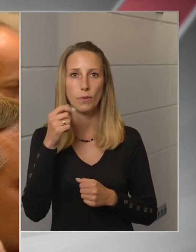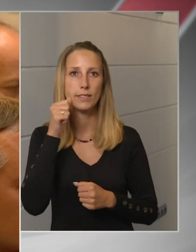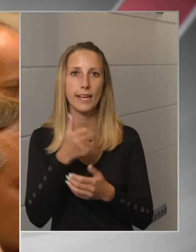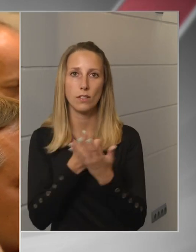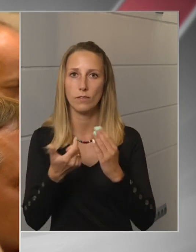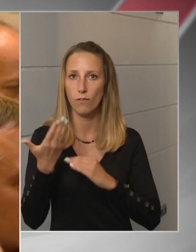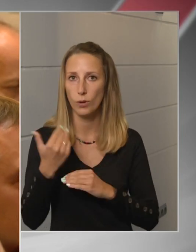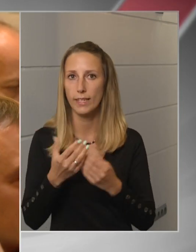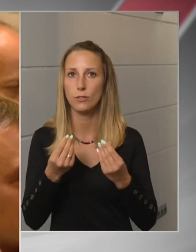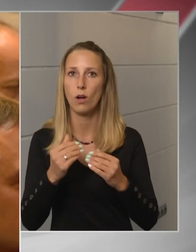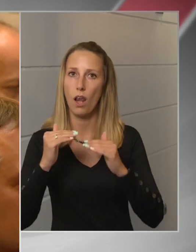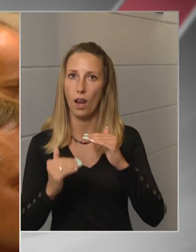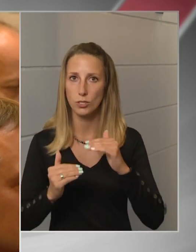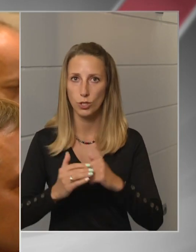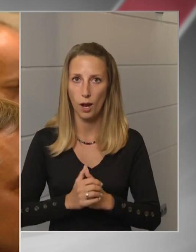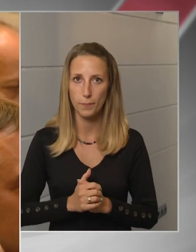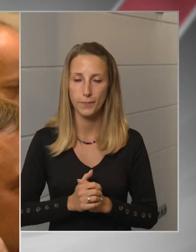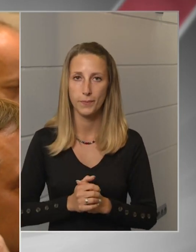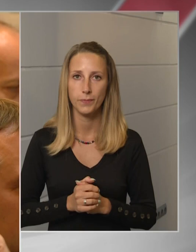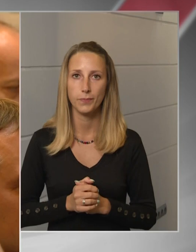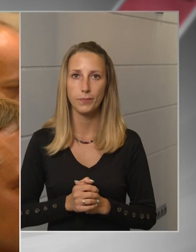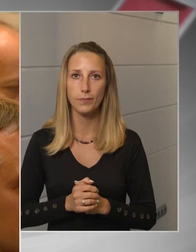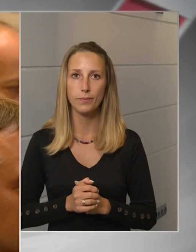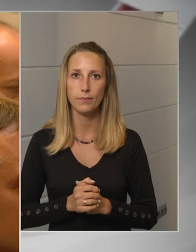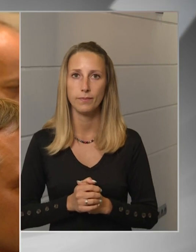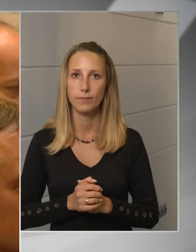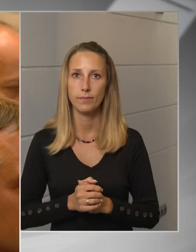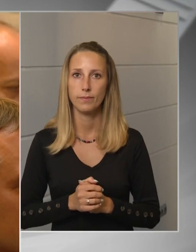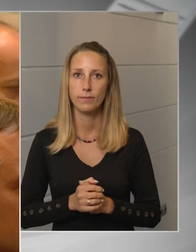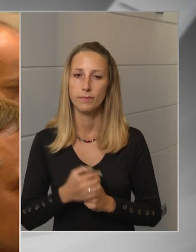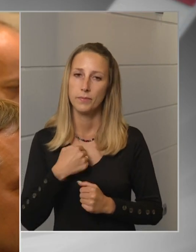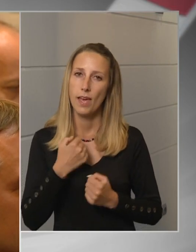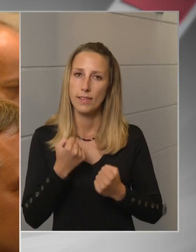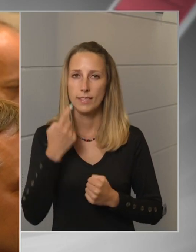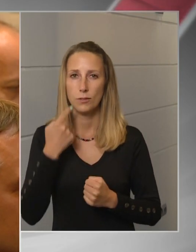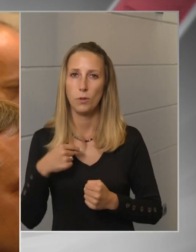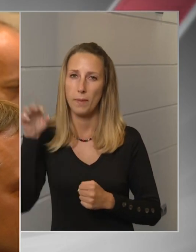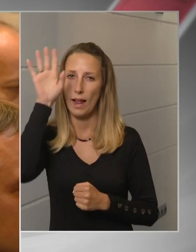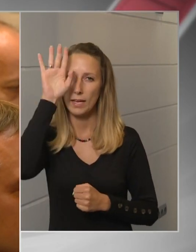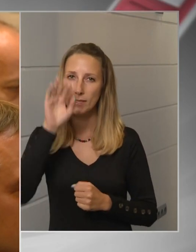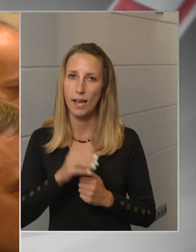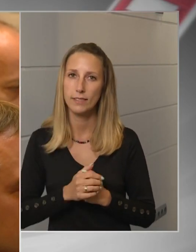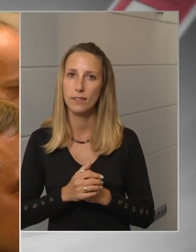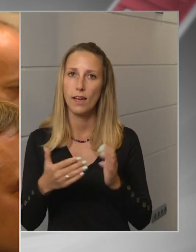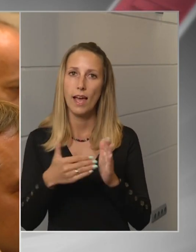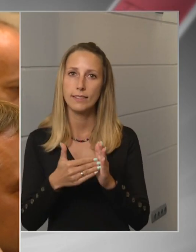160-ból, tehát sokkal alacsonyabb. Én nehezen tudom azt elképzelni, hogy